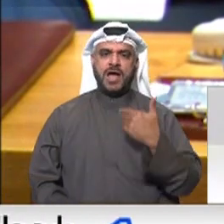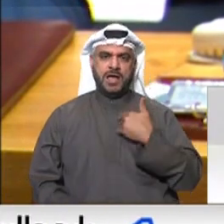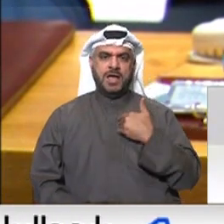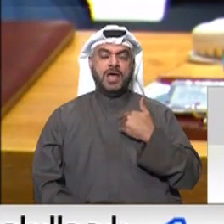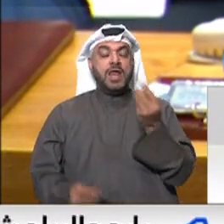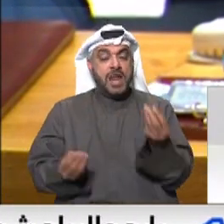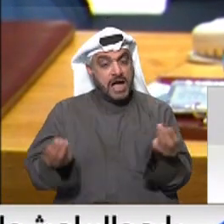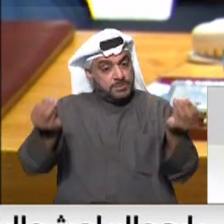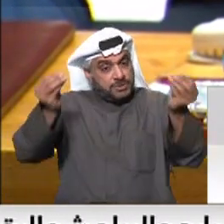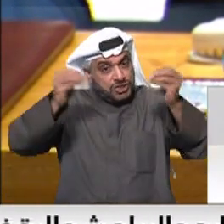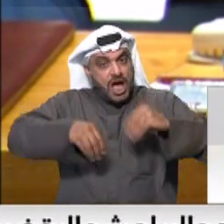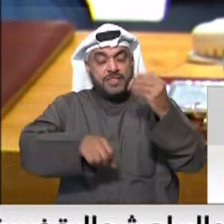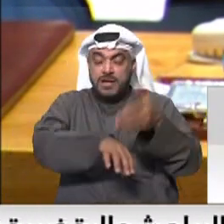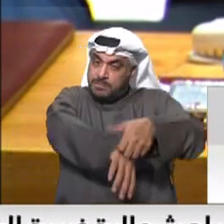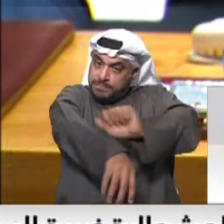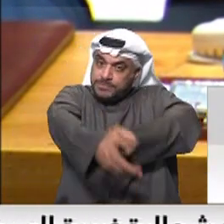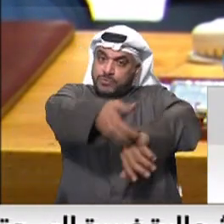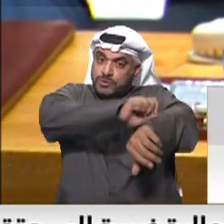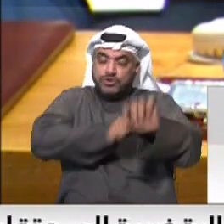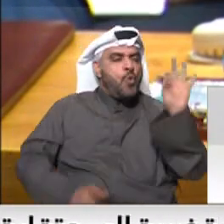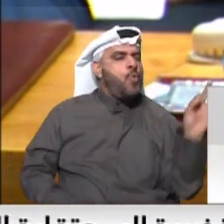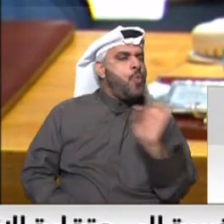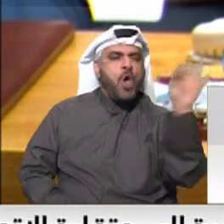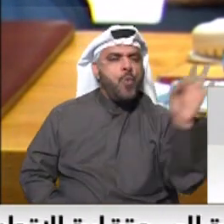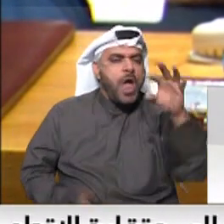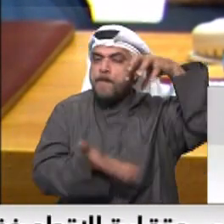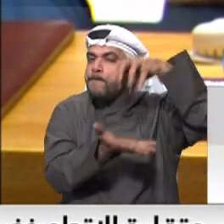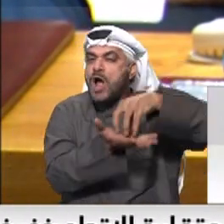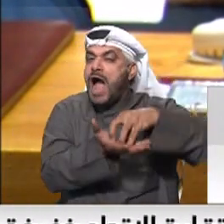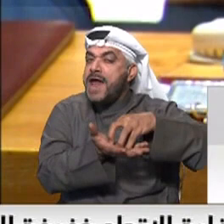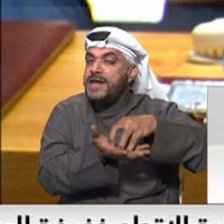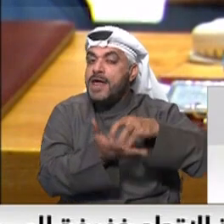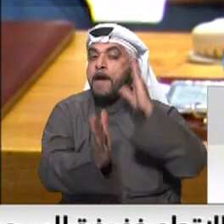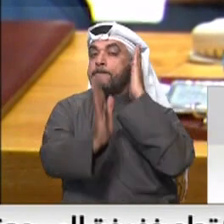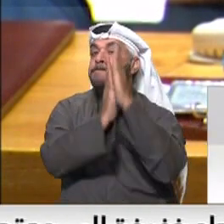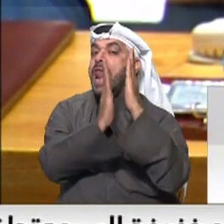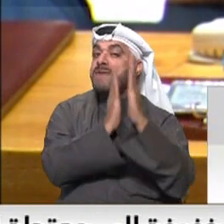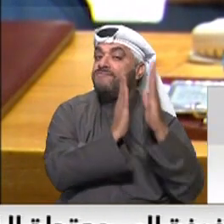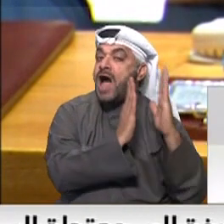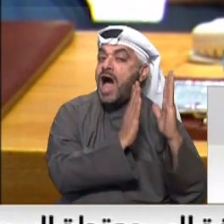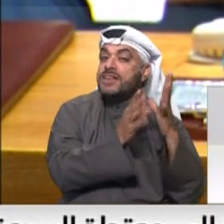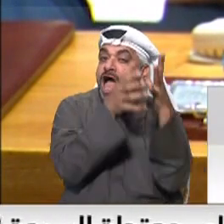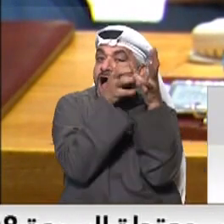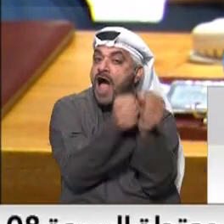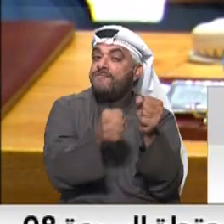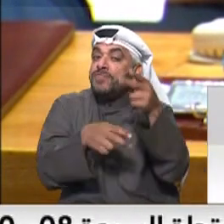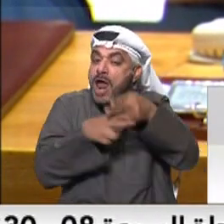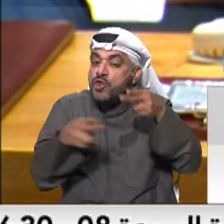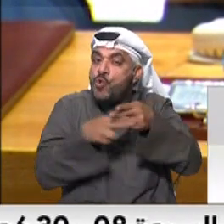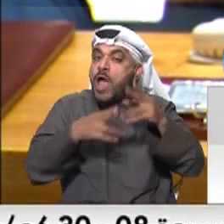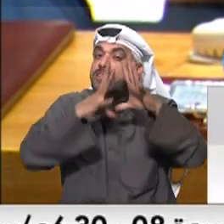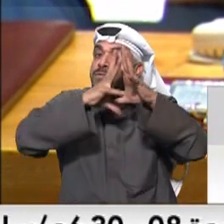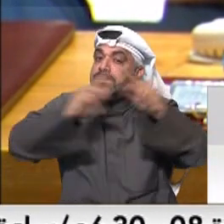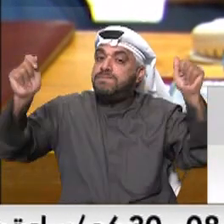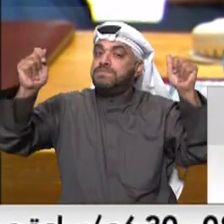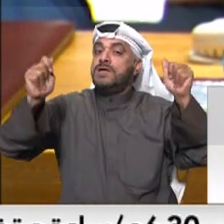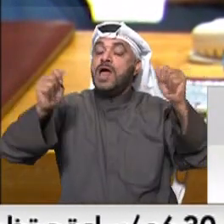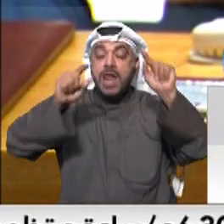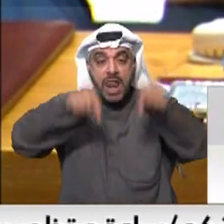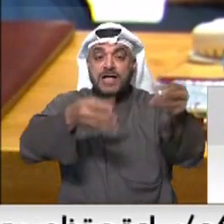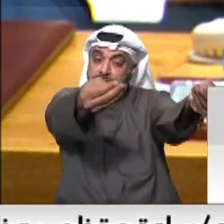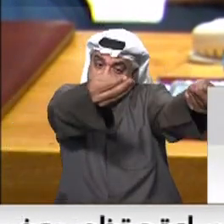مضاعفه الجهود لتحديد اماكن الممتلكات الكويتيه المفق بما في ذلك المحفوظات الوطنيه اذا سيصب في مصلحه